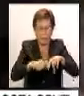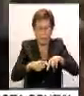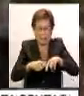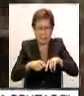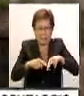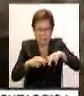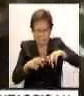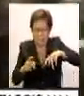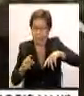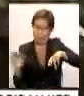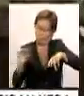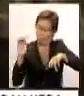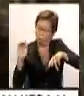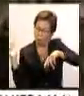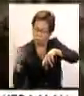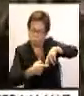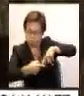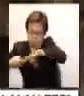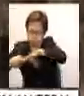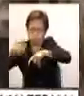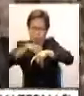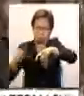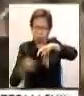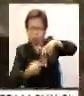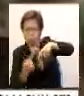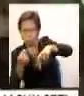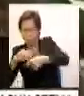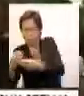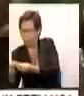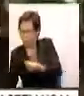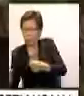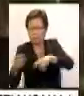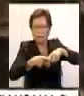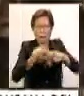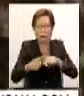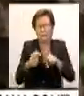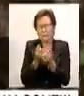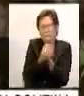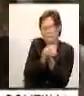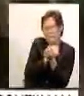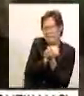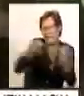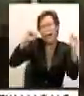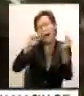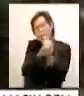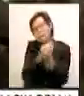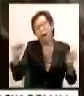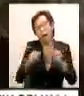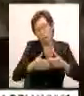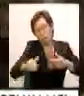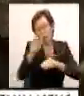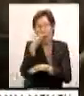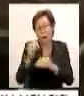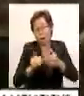seekor ular sawa yang cuba menariknya ke dalam kawasan berlumpur. Dia bagaimanapun berjaya melepaskan belitan ular sepanjang lebih